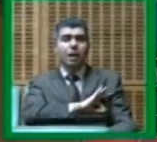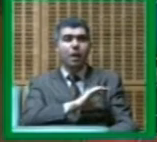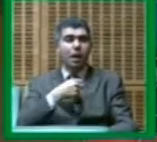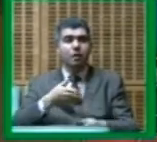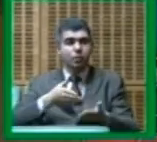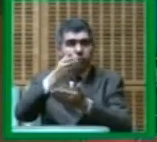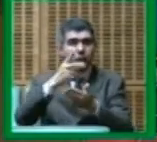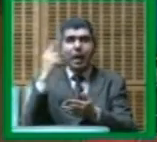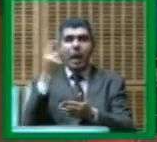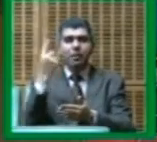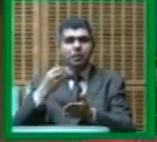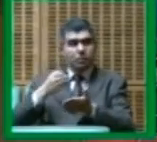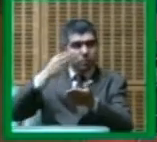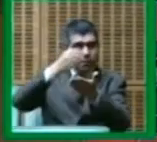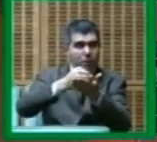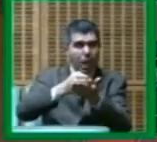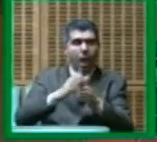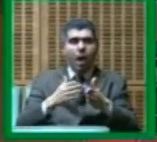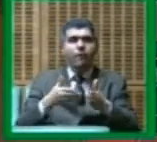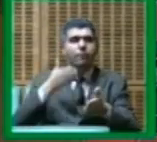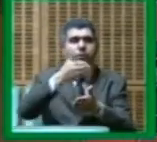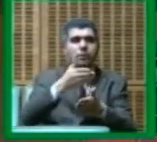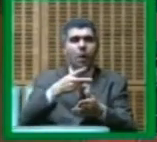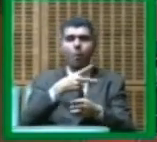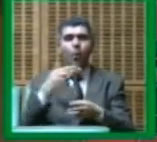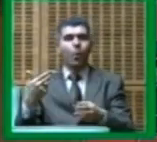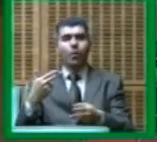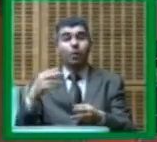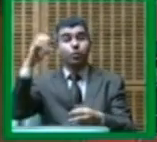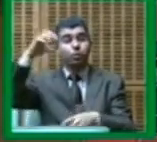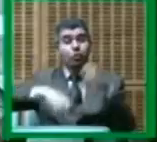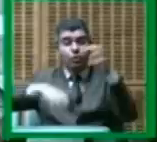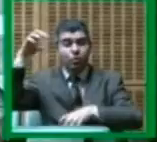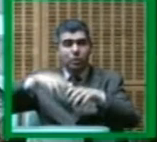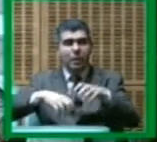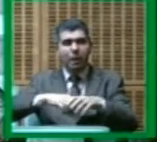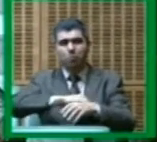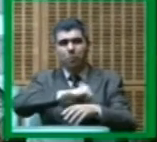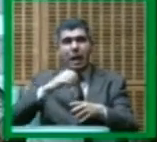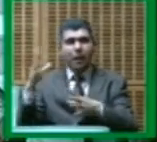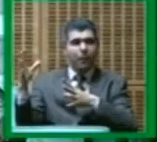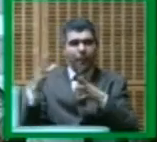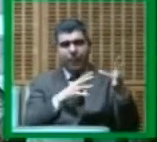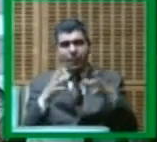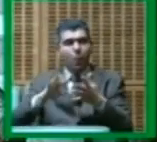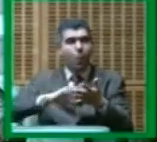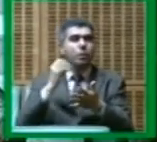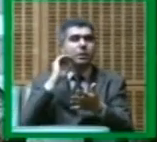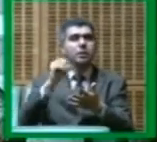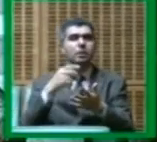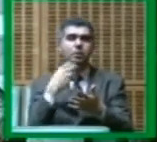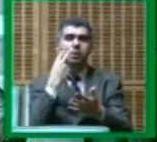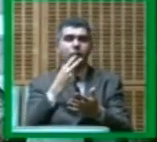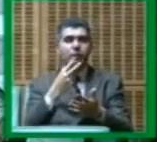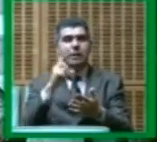مربكه، يعني حتى الناس ديال ورزازات، انا كنت على اتصال مع واحد العدد البرلماني والسلطي يقول لك يا ودي هذا الجو والرياح والامطار يعني لدرجه